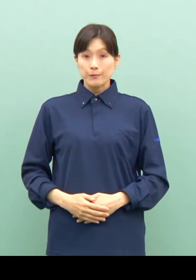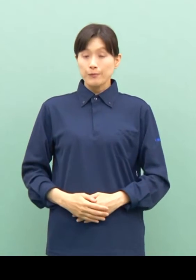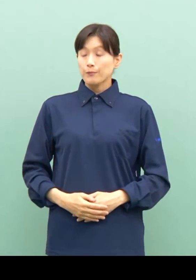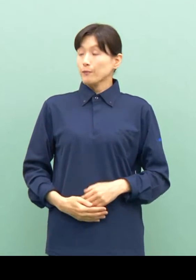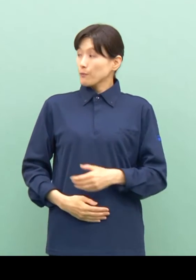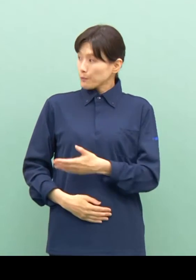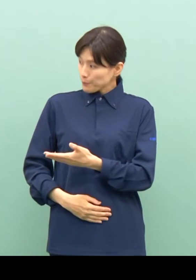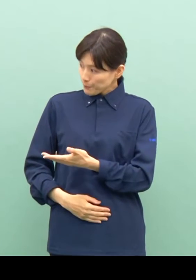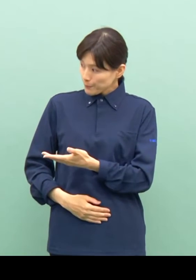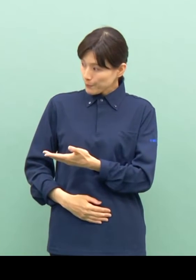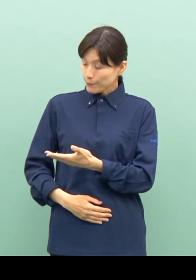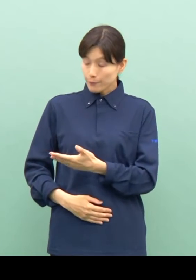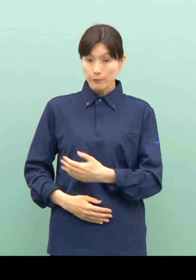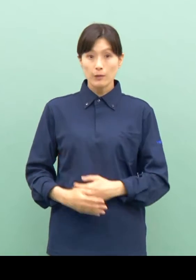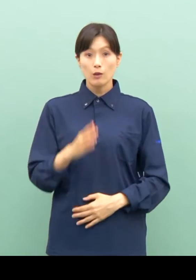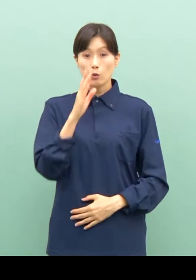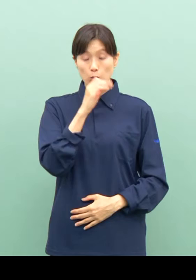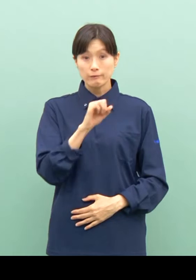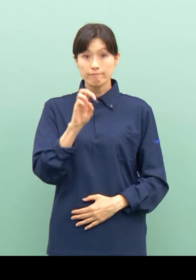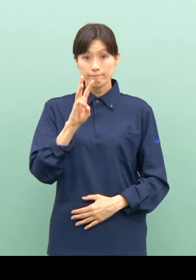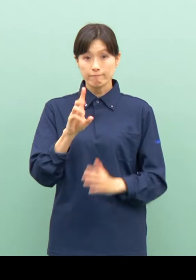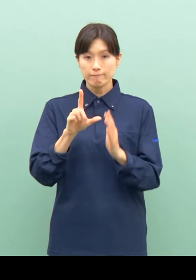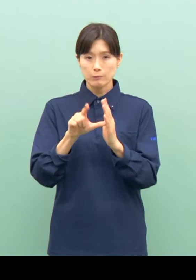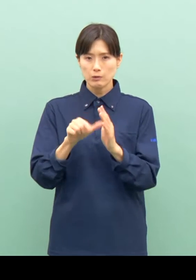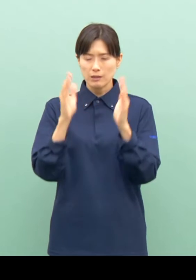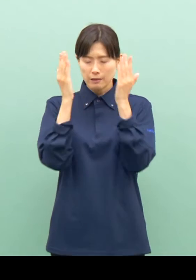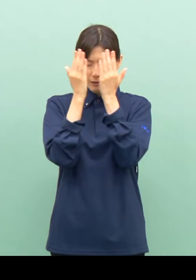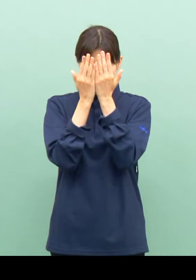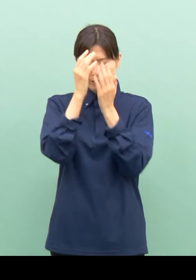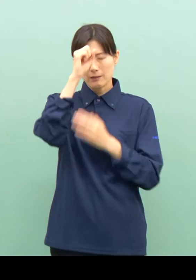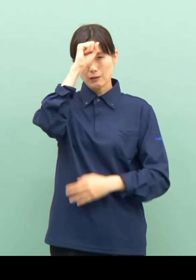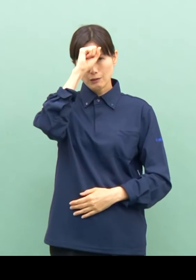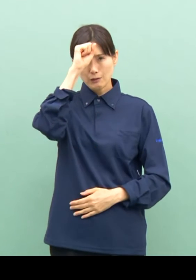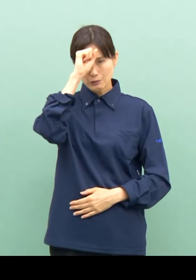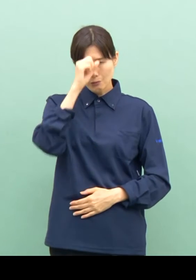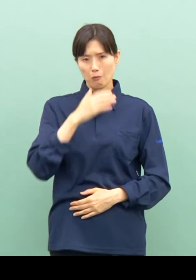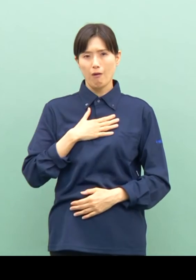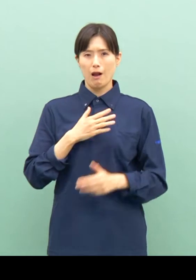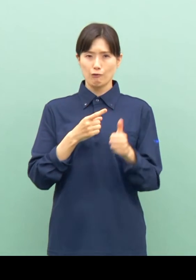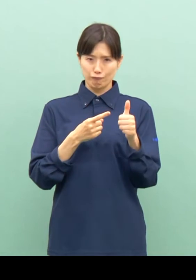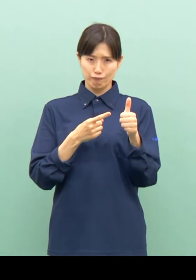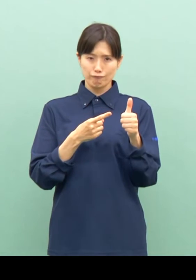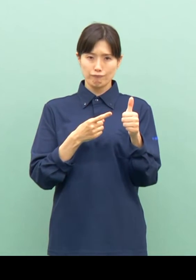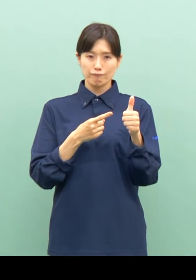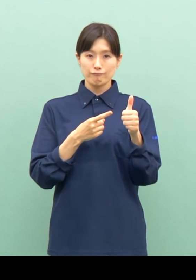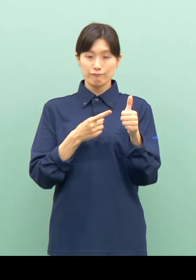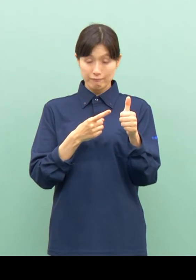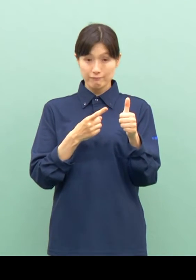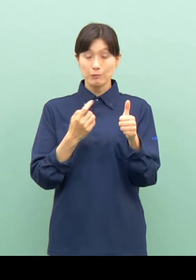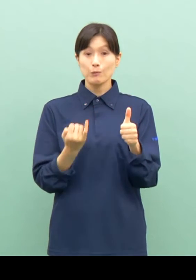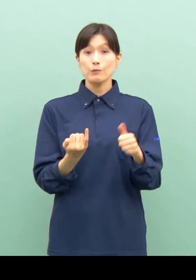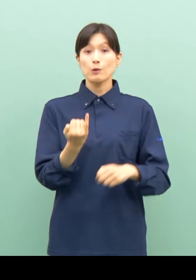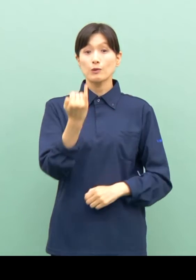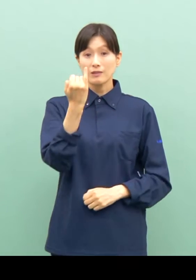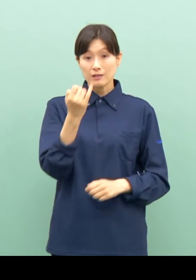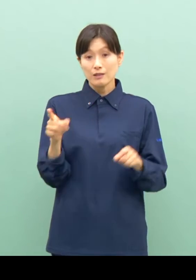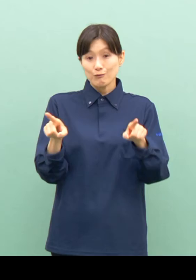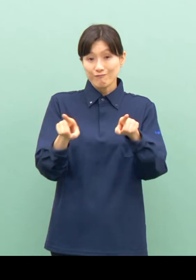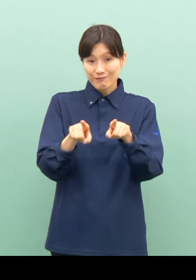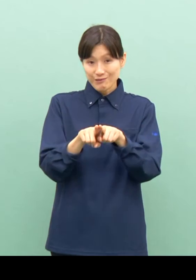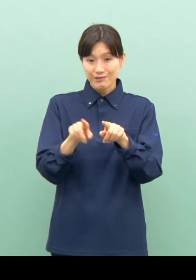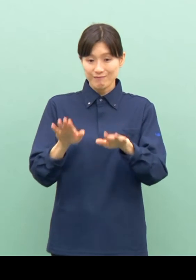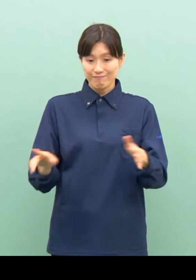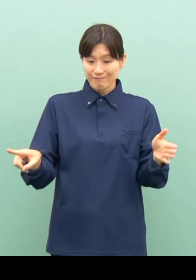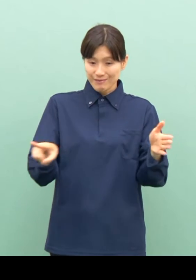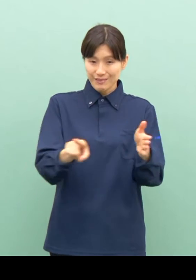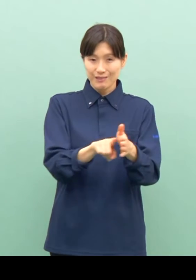よ。 3歳の時に自閉症と診断された深見博さん、姉で作業療法士の真美さんと